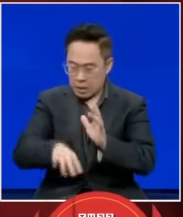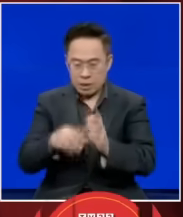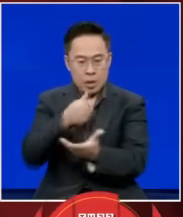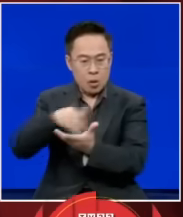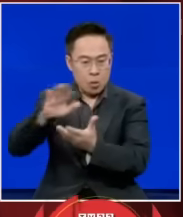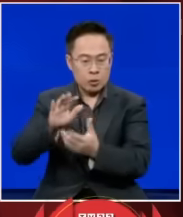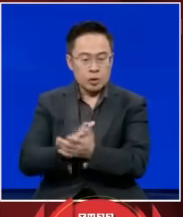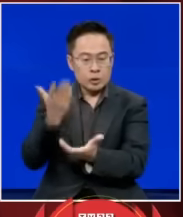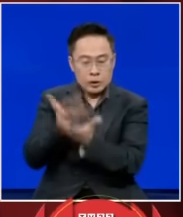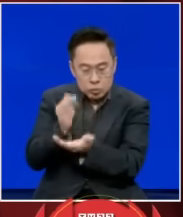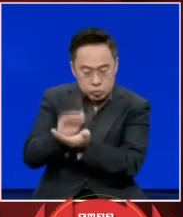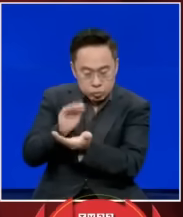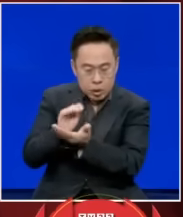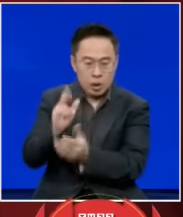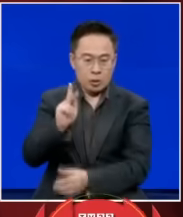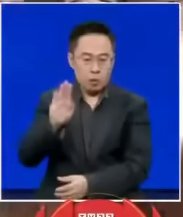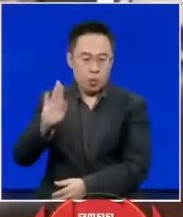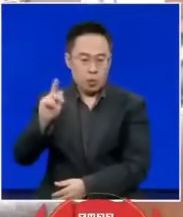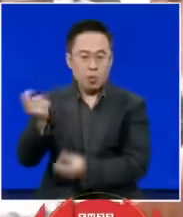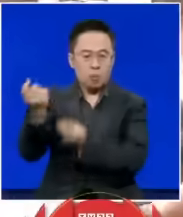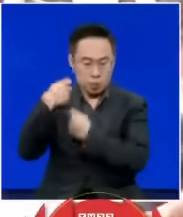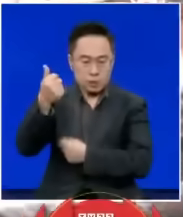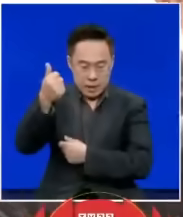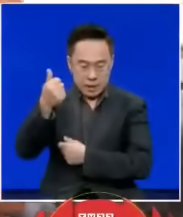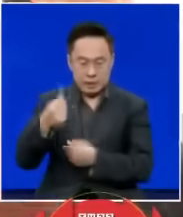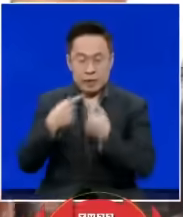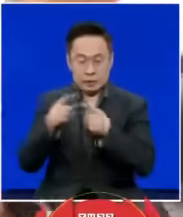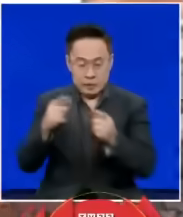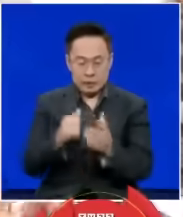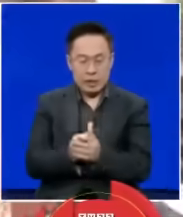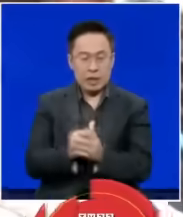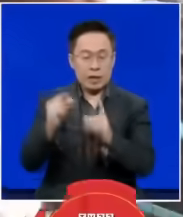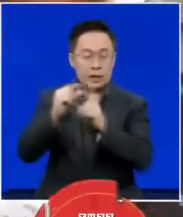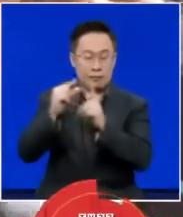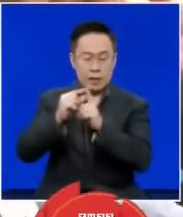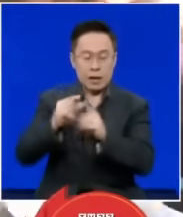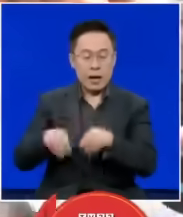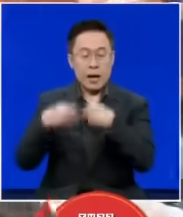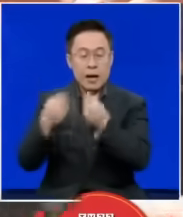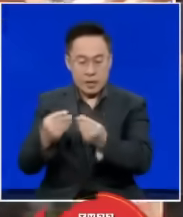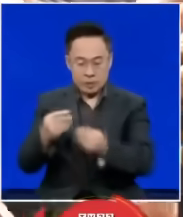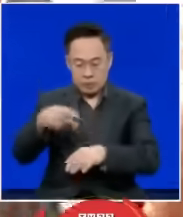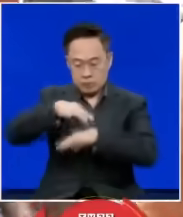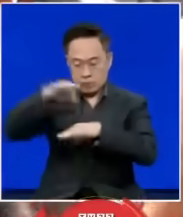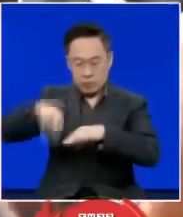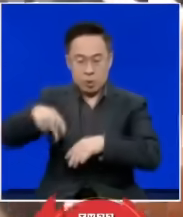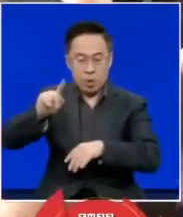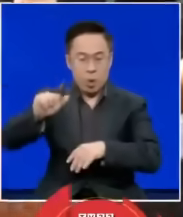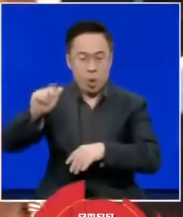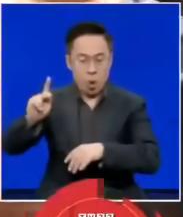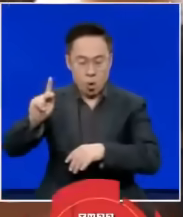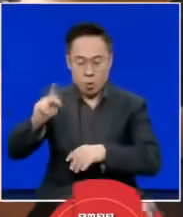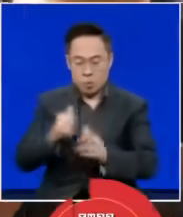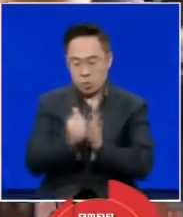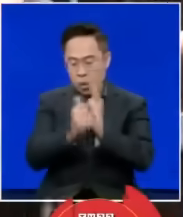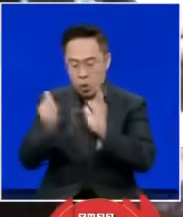ากกบข.นะกองทุนบำเหน็จบำนาญข้าราชการครับถ้าถูกให้ออกจากราชการอันนี้คือเขาให้สมาชิกออกจาก